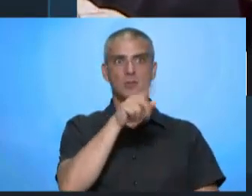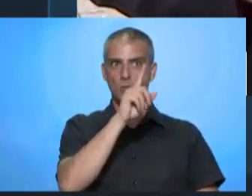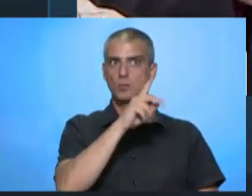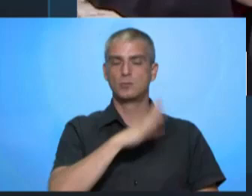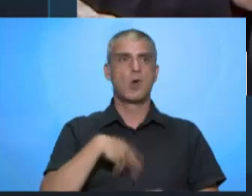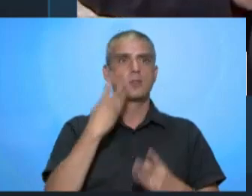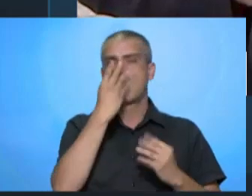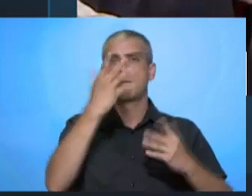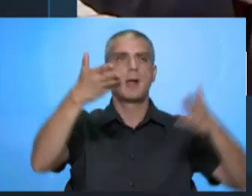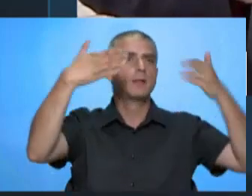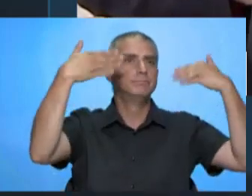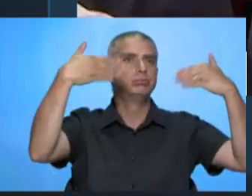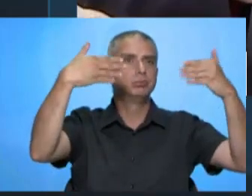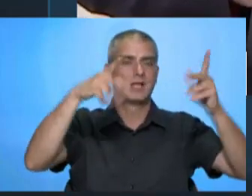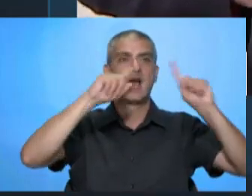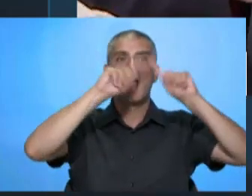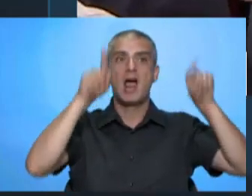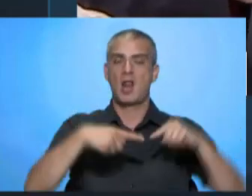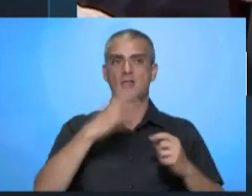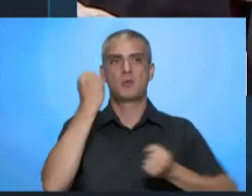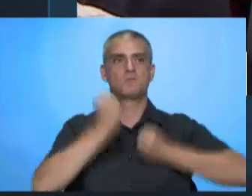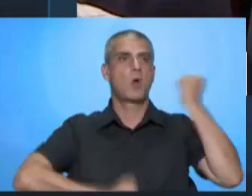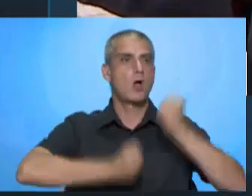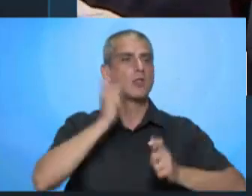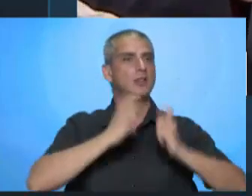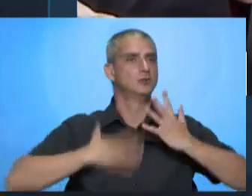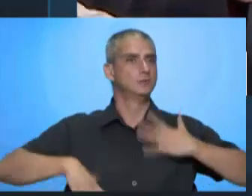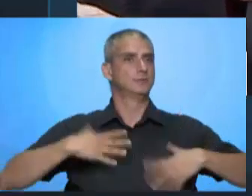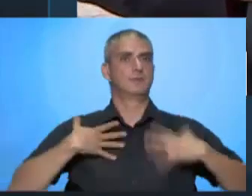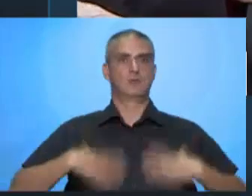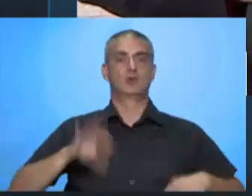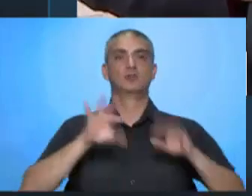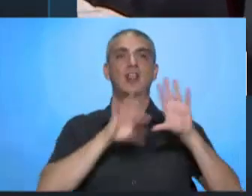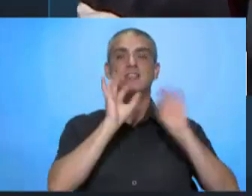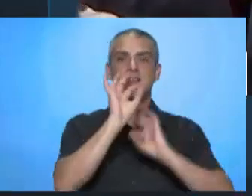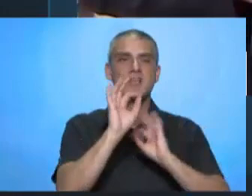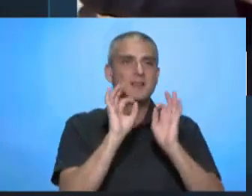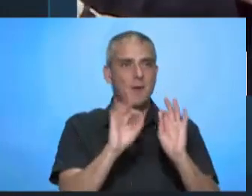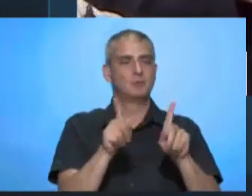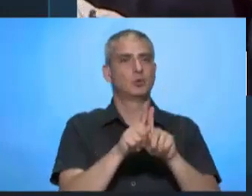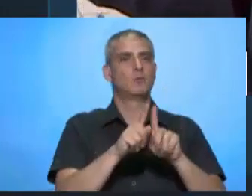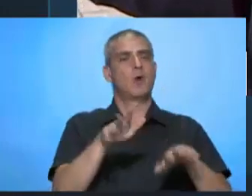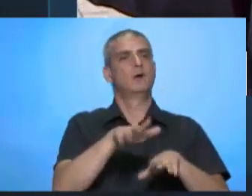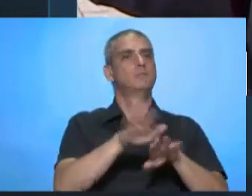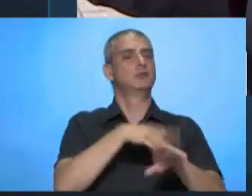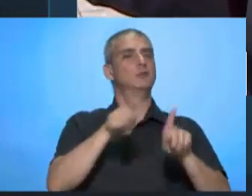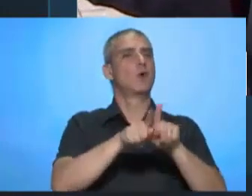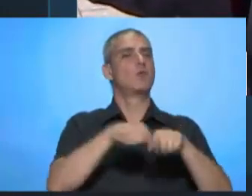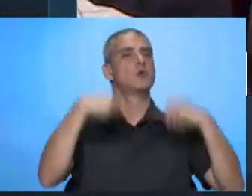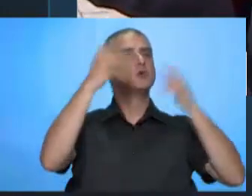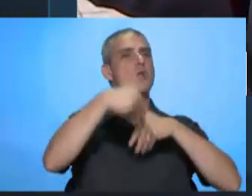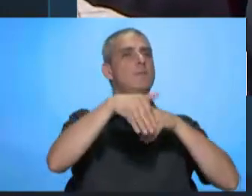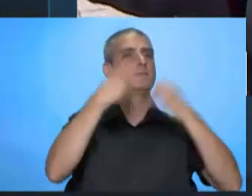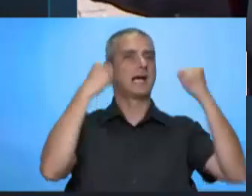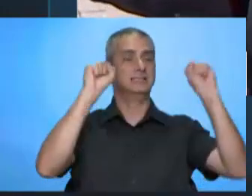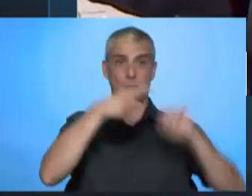באמת המון דגלים בחלונות, על מכוניות, אנשים לבושים בחולצות הנבחרת, ממש כמו יום העצמאות. ורוב החנויות, אגב,